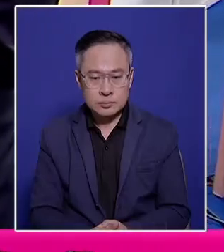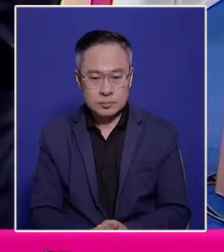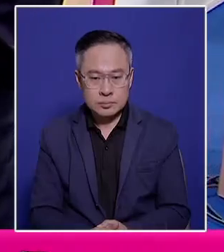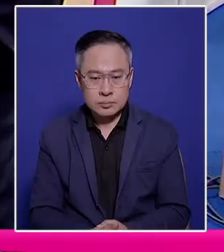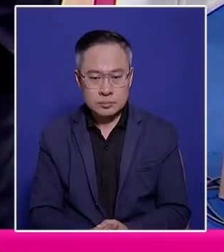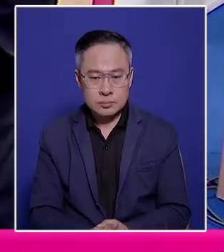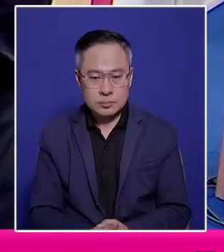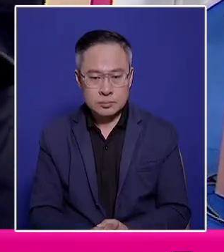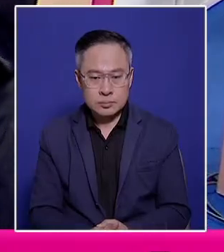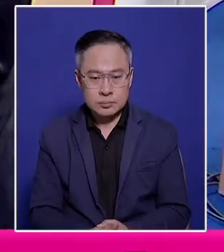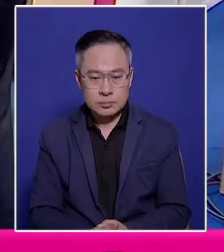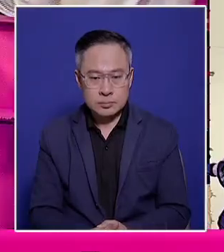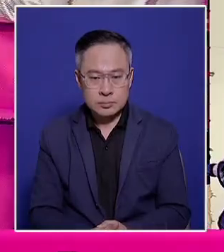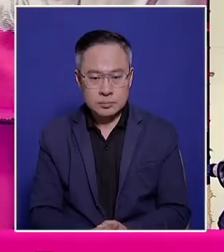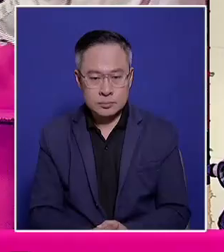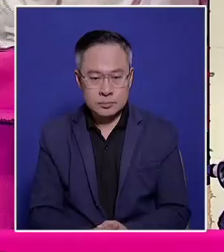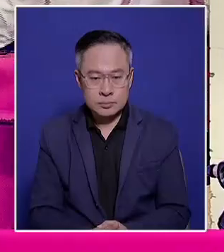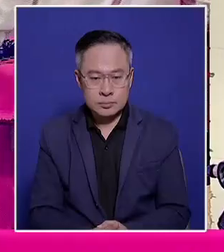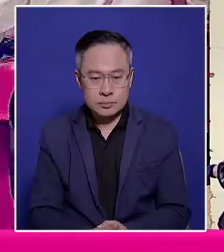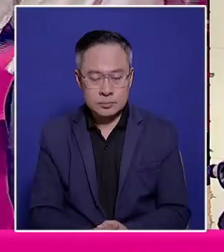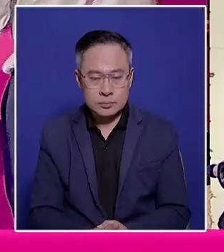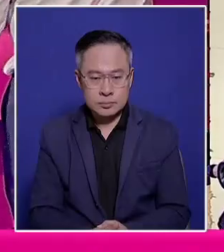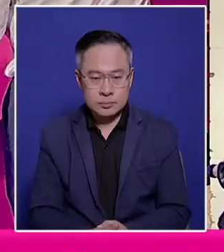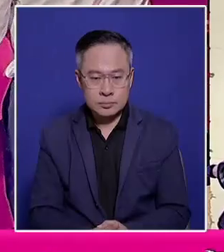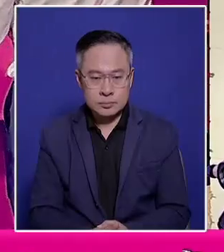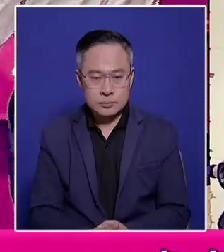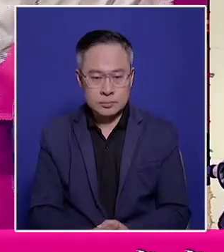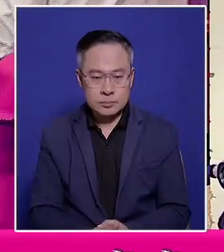งวดที่216จำนวน59ลูก